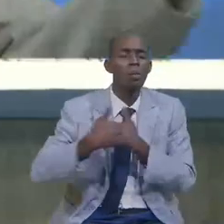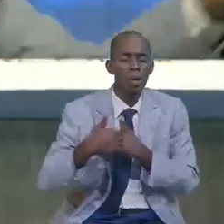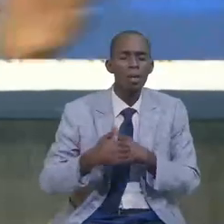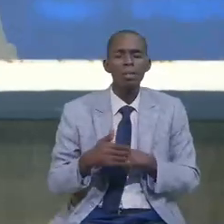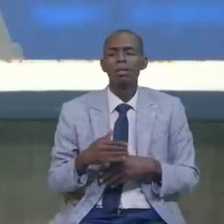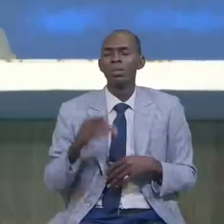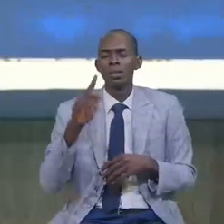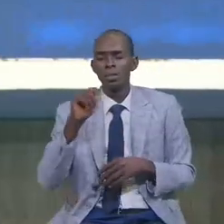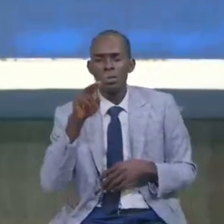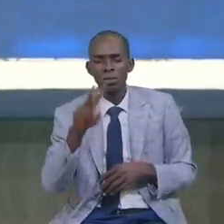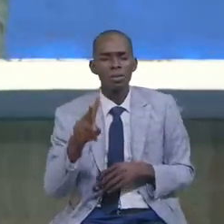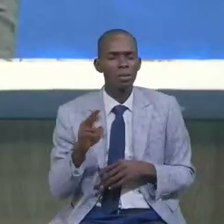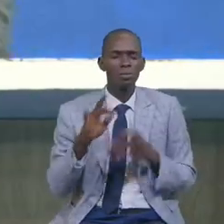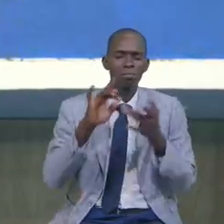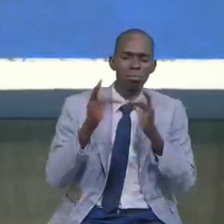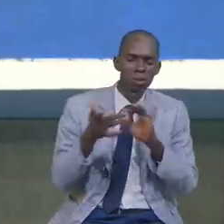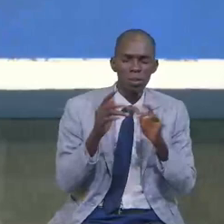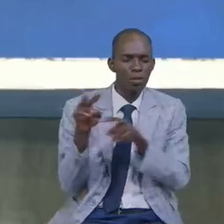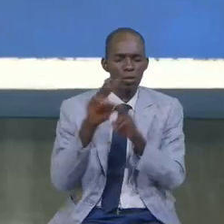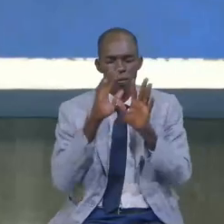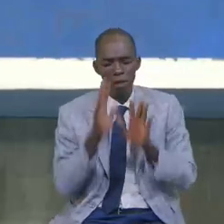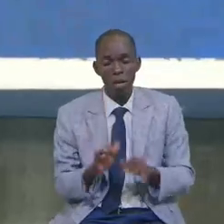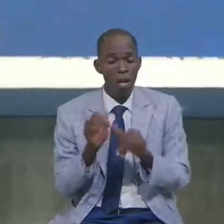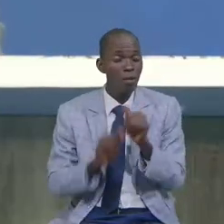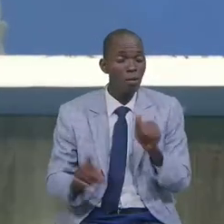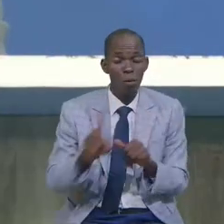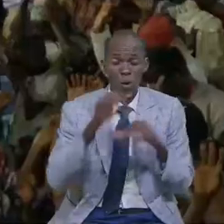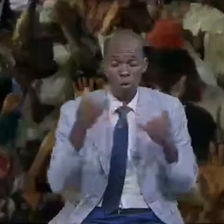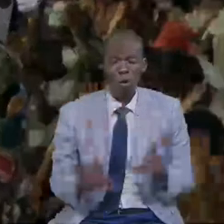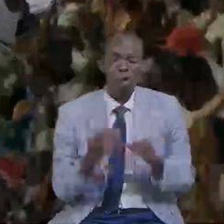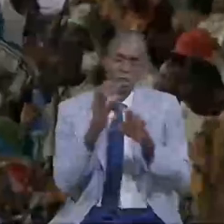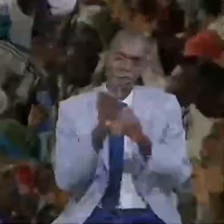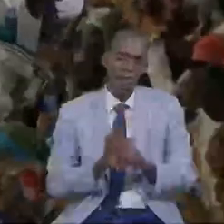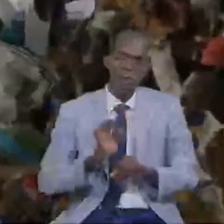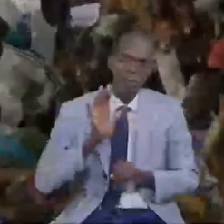à la télévision, ceux qui suivent partout, recevez vos miracles.